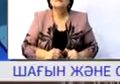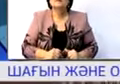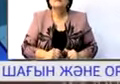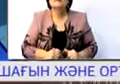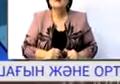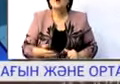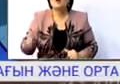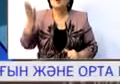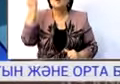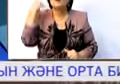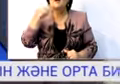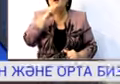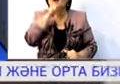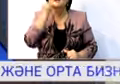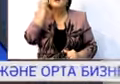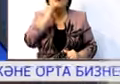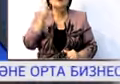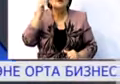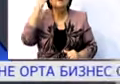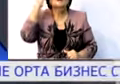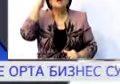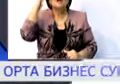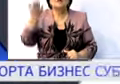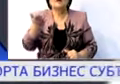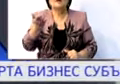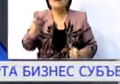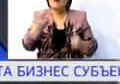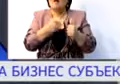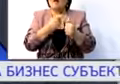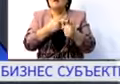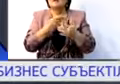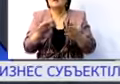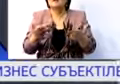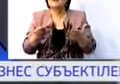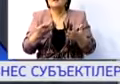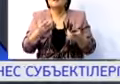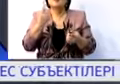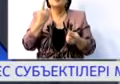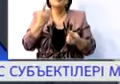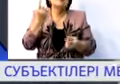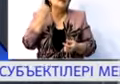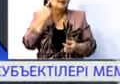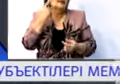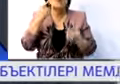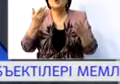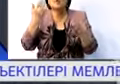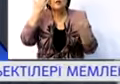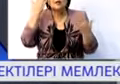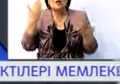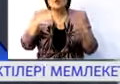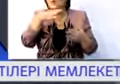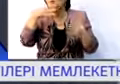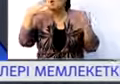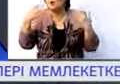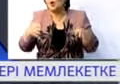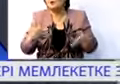болмақ. Баяғы ата бабамыз армандап кеткен аттары бірде естілсе, бірде естілмей, тіпті жоғалып